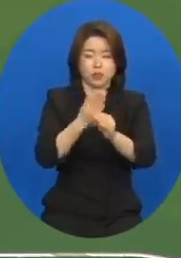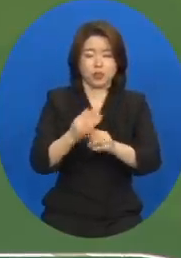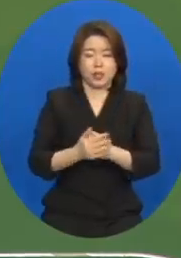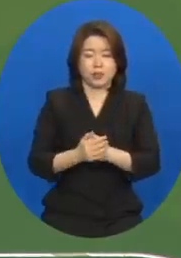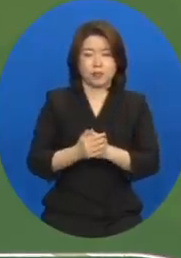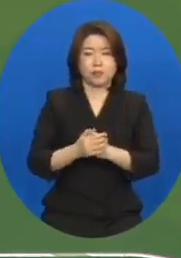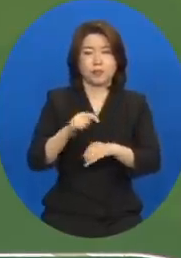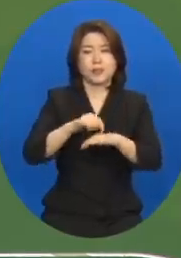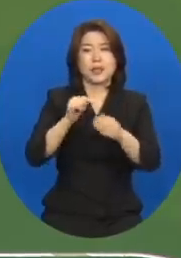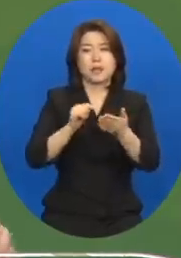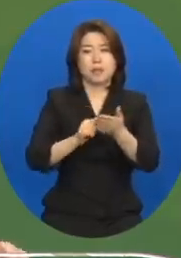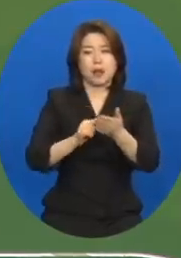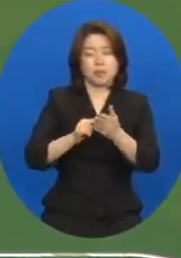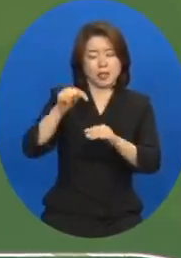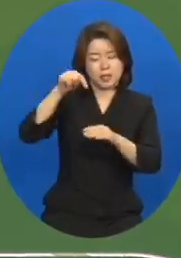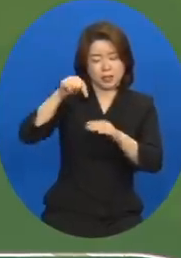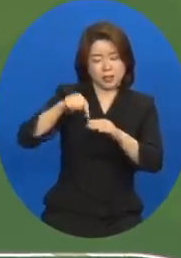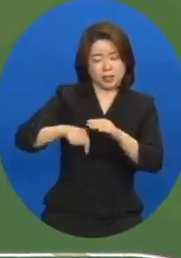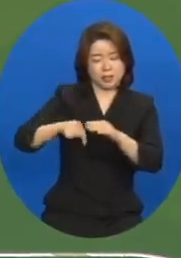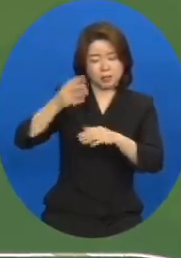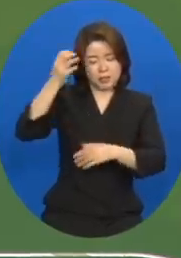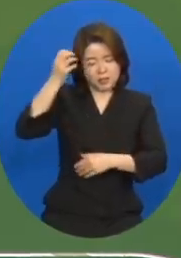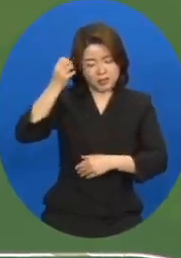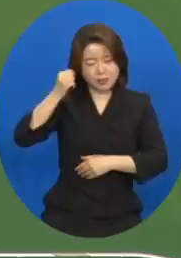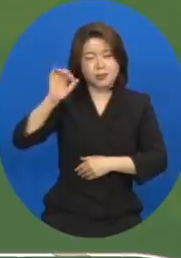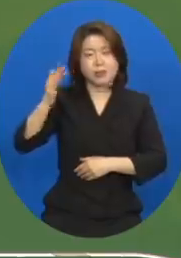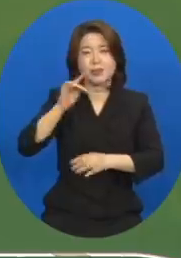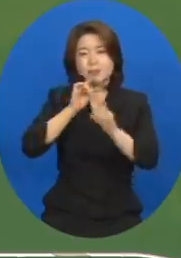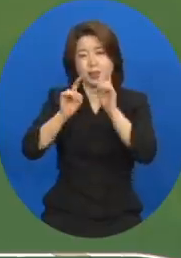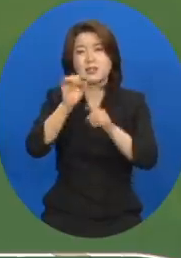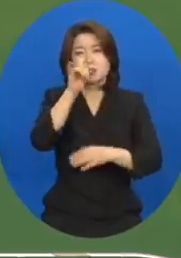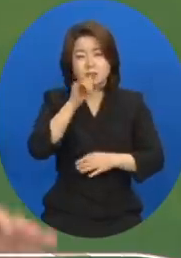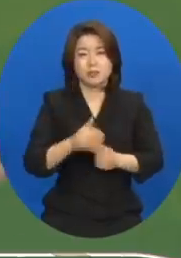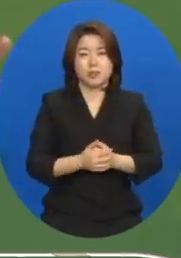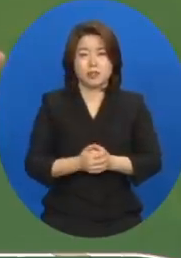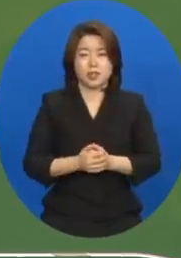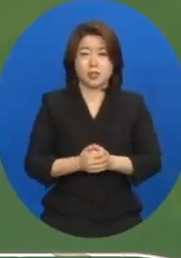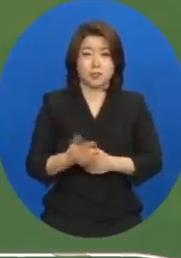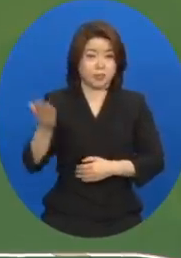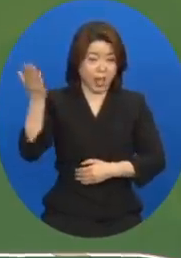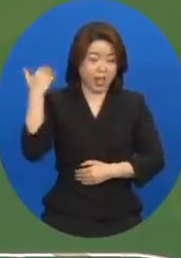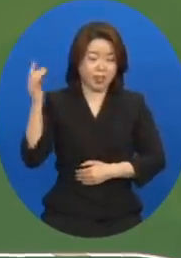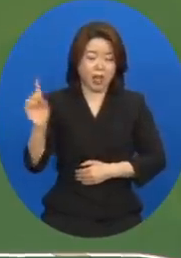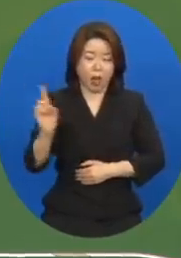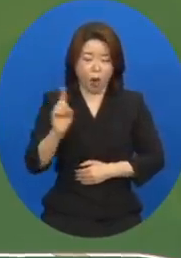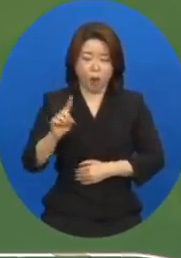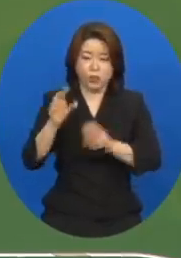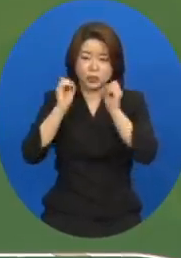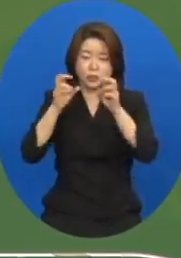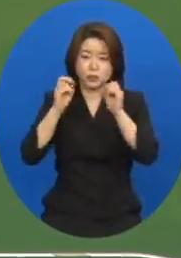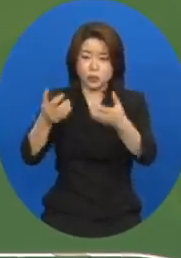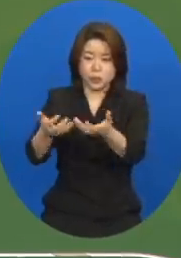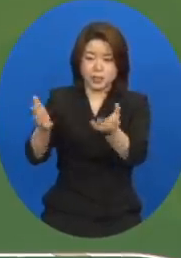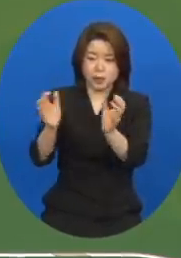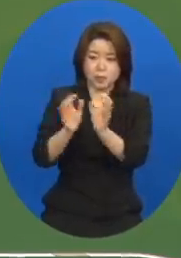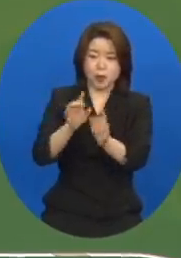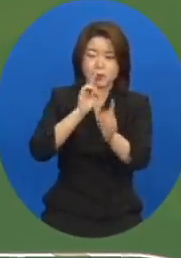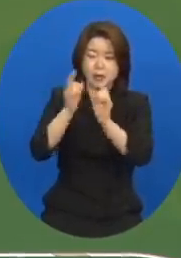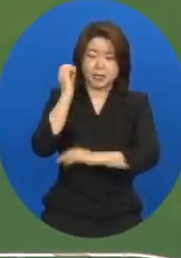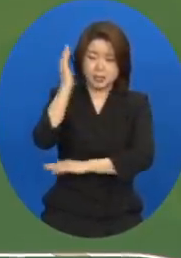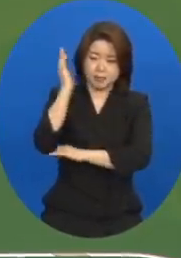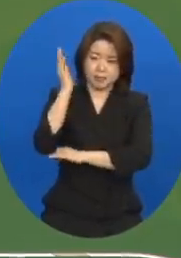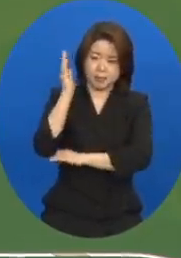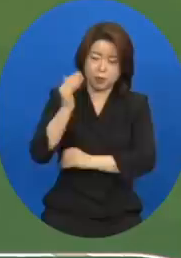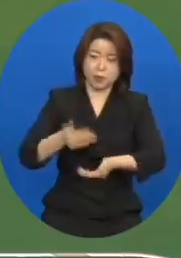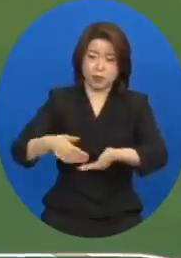마음에 참 깊이 남는 말씀이 하나 있었습니다. 어느 선교사 모임에 말씀을 전하러 갔는데 하루